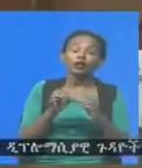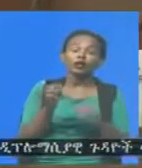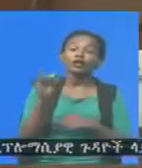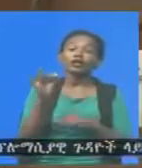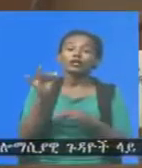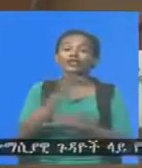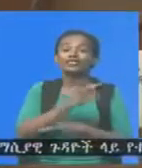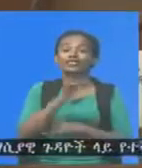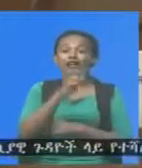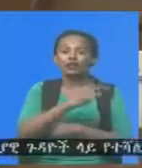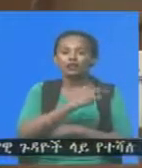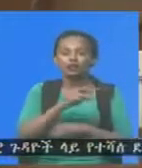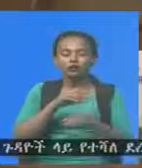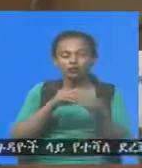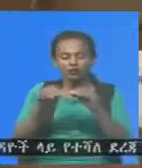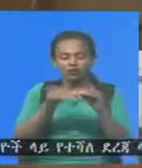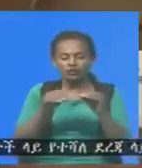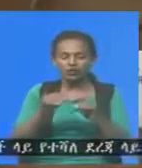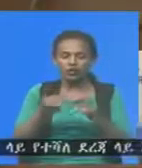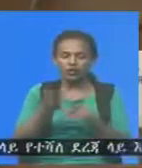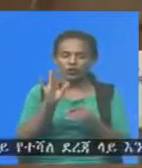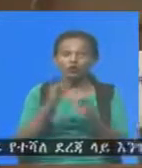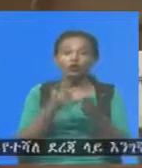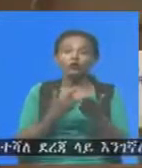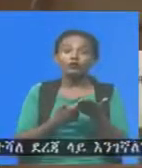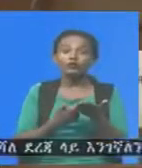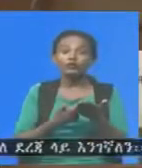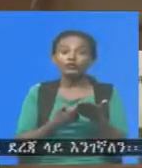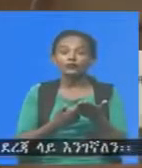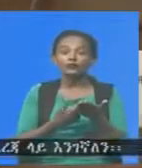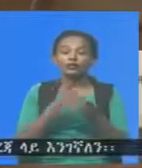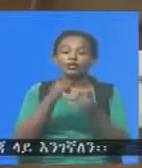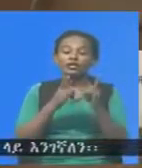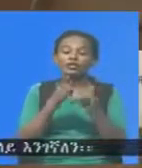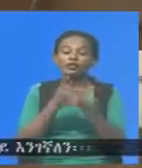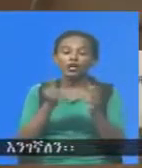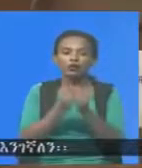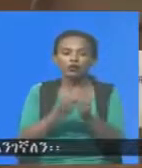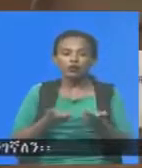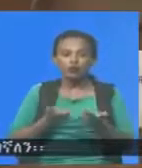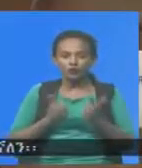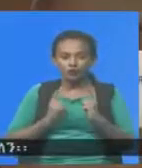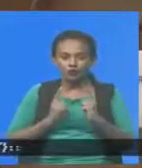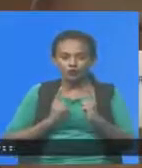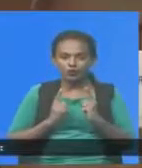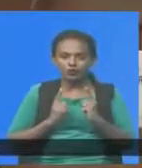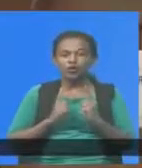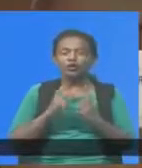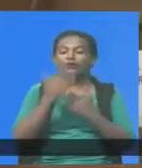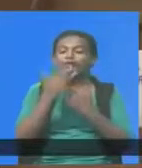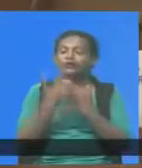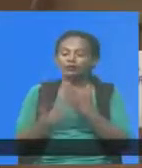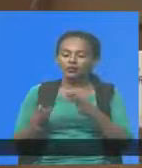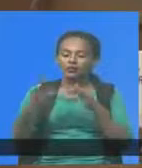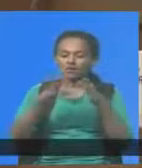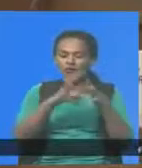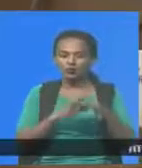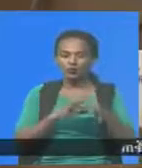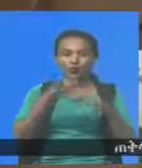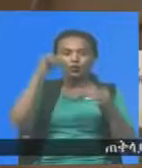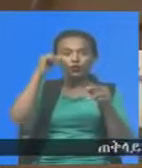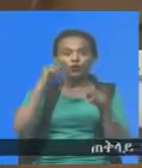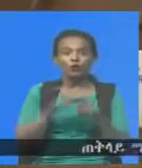እየተረባረቡ ይገኛሉ። በዚህም ለዘመናት አብረው የኖሩ በደም የተሳሰሩ ወንድማማቾች